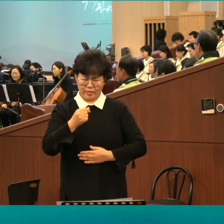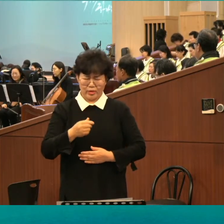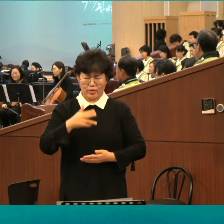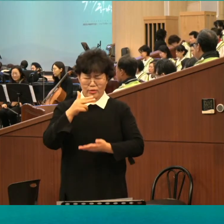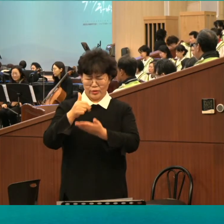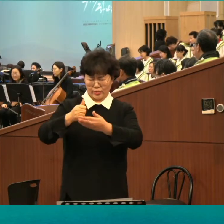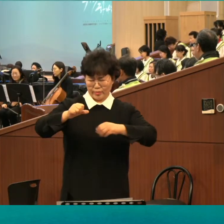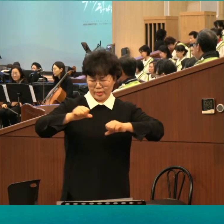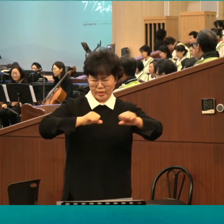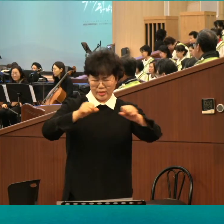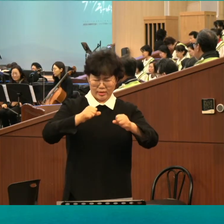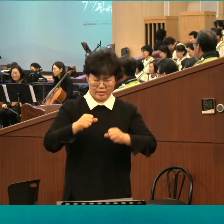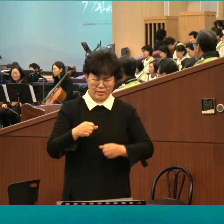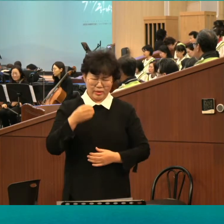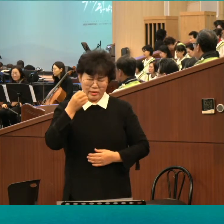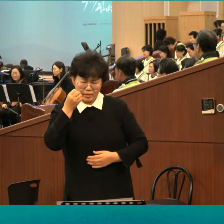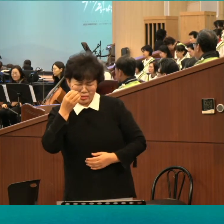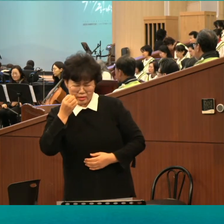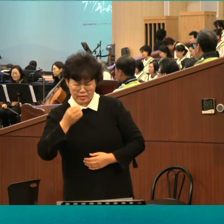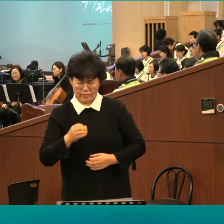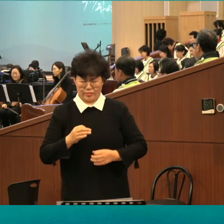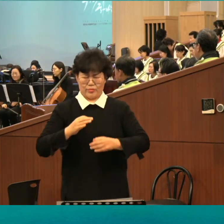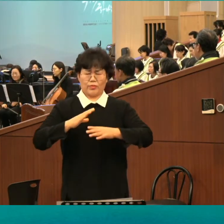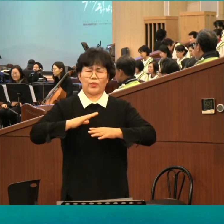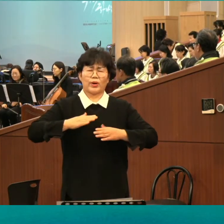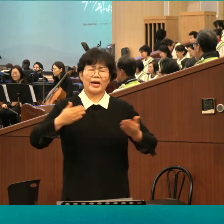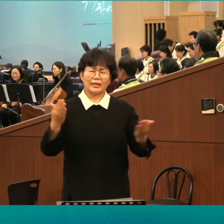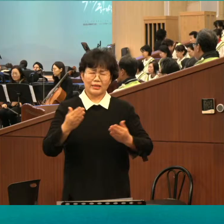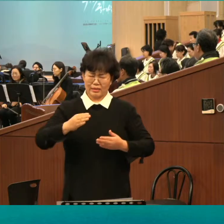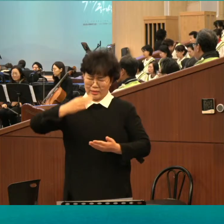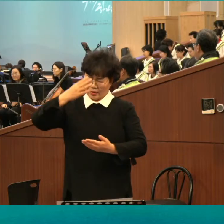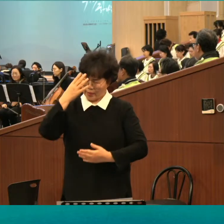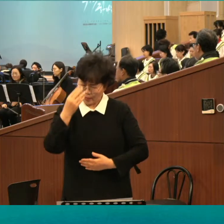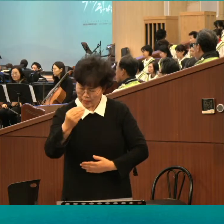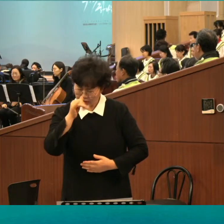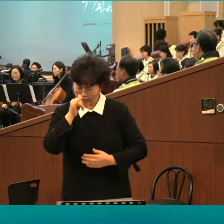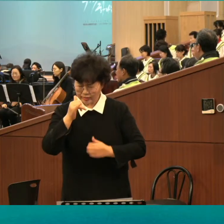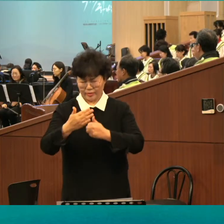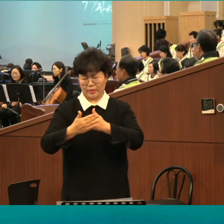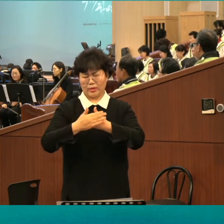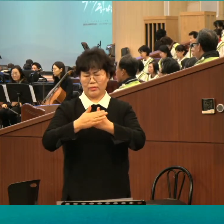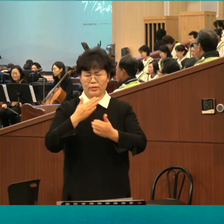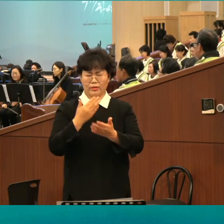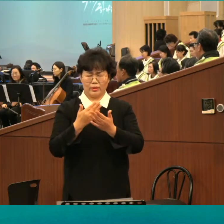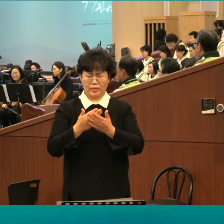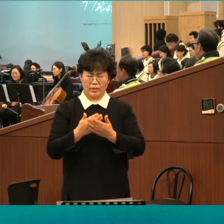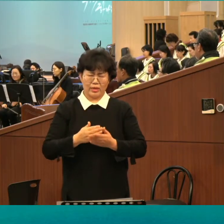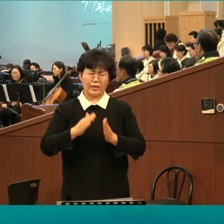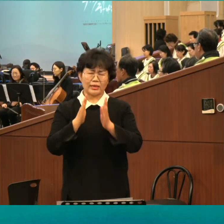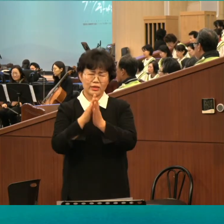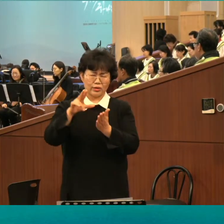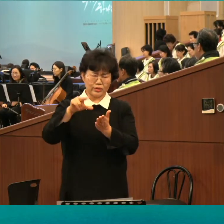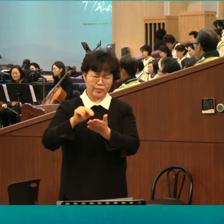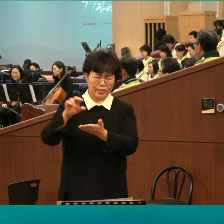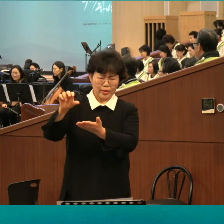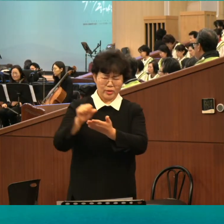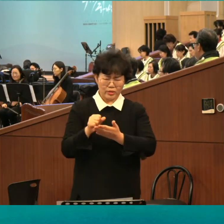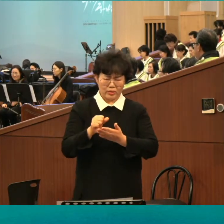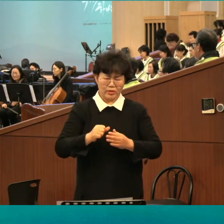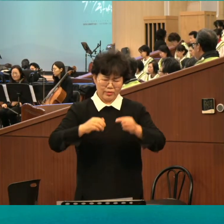행하시는 기이하고 놀라운 일들을 보기를 원합니다. 하나님, 기도의 제목을 가지고 나온 주의 백성들의 그 기도를